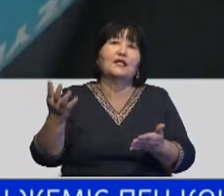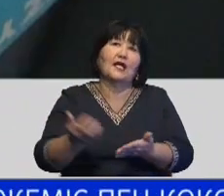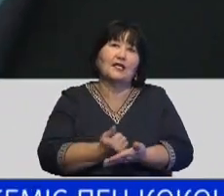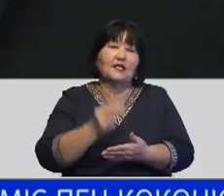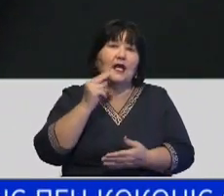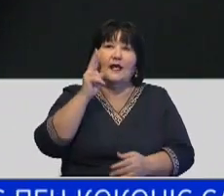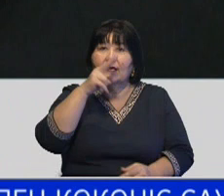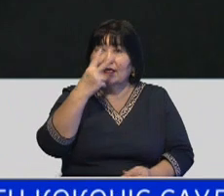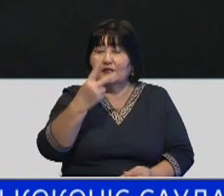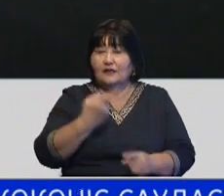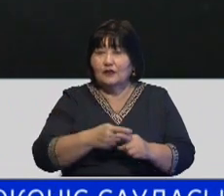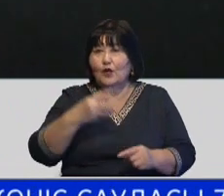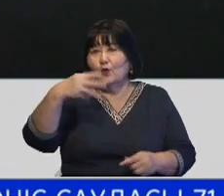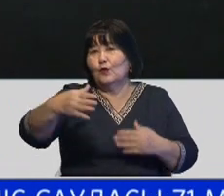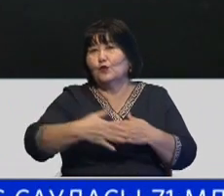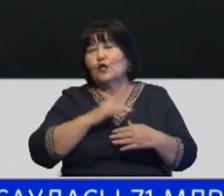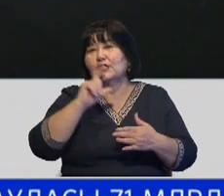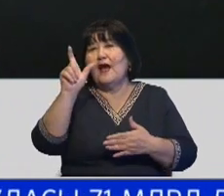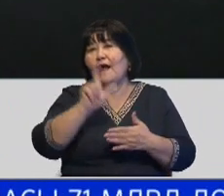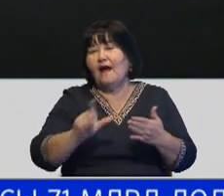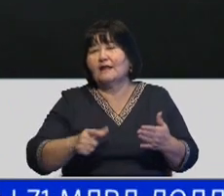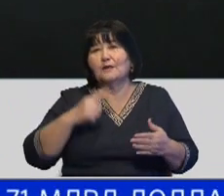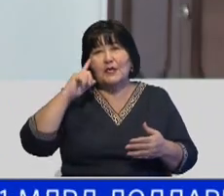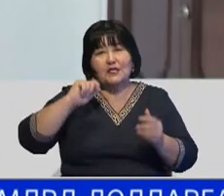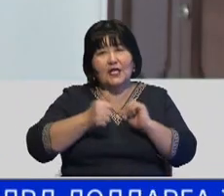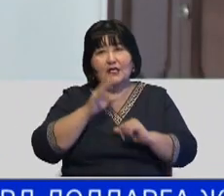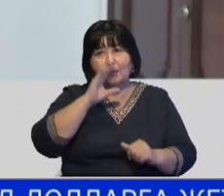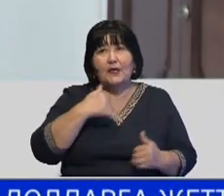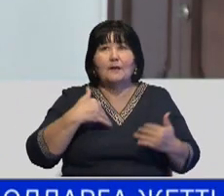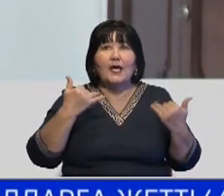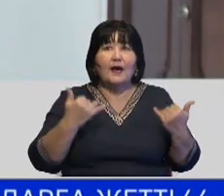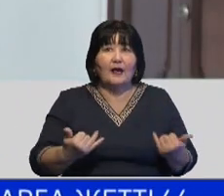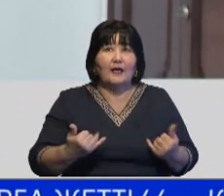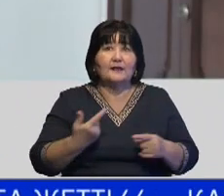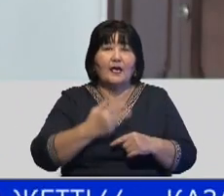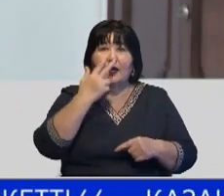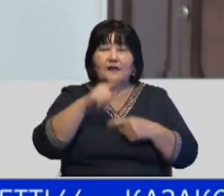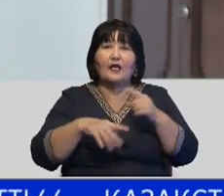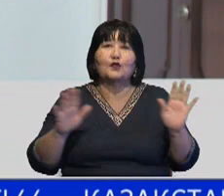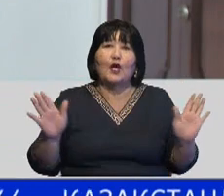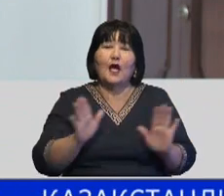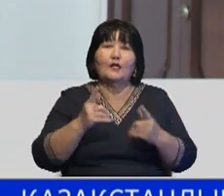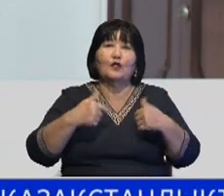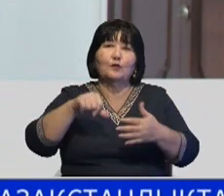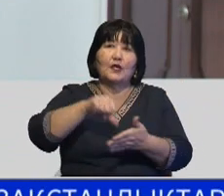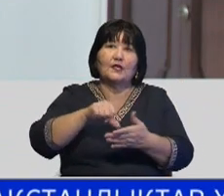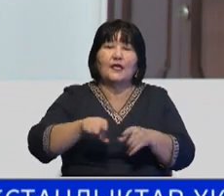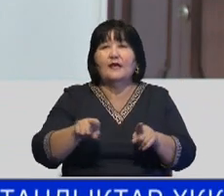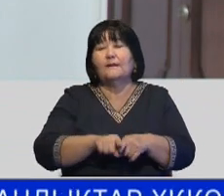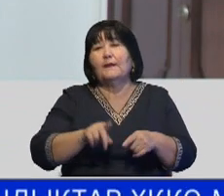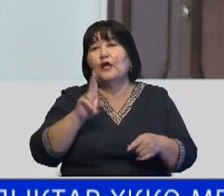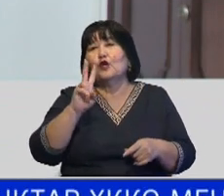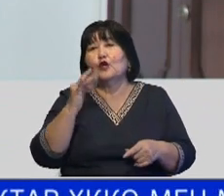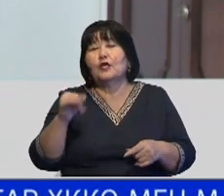жеттім. 2 жылдың ішінде 30-ға жуық әндерді мен жаттап үлгердім. Мен қазір дәстүрлі ән үйірмесіне қатысамын және күй